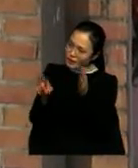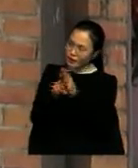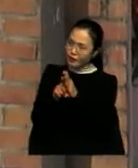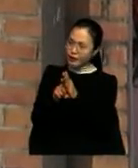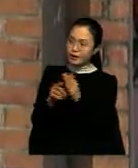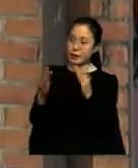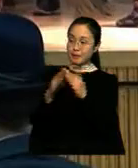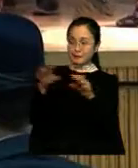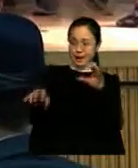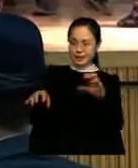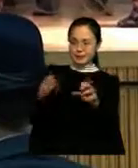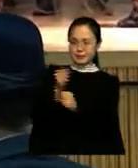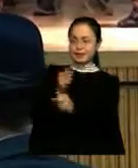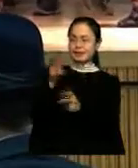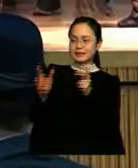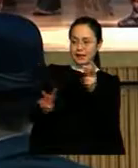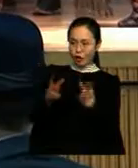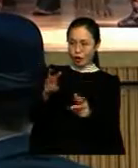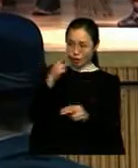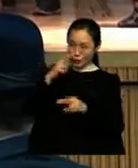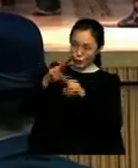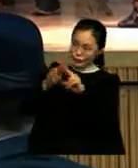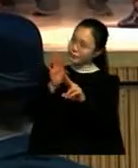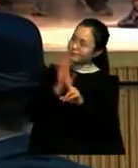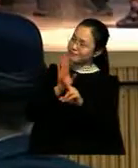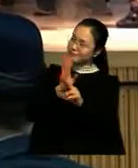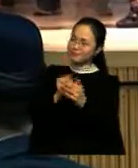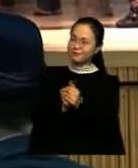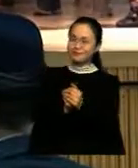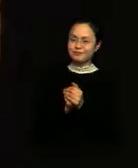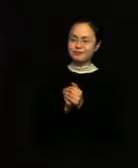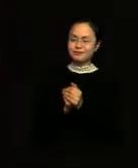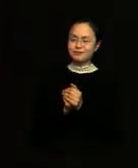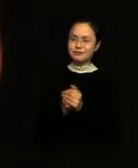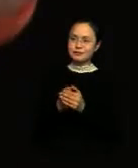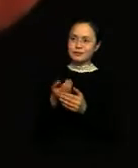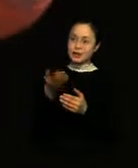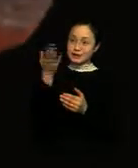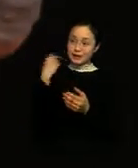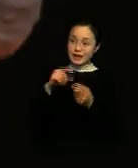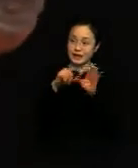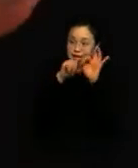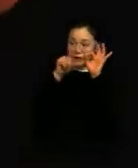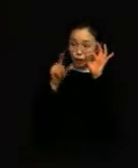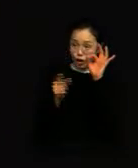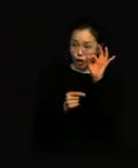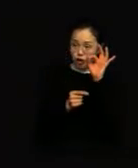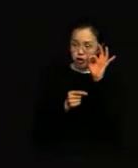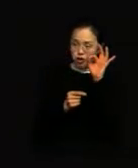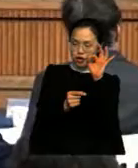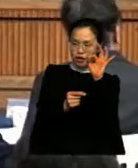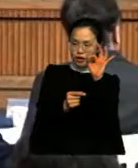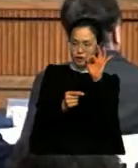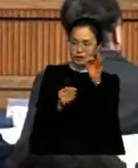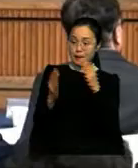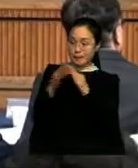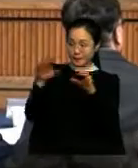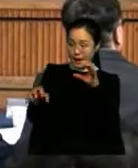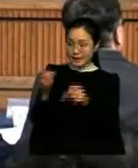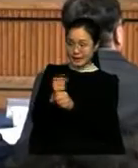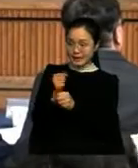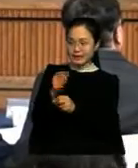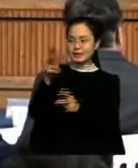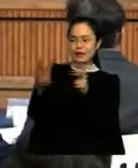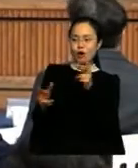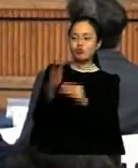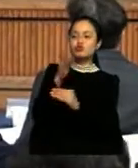사업에 가평군이 도전해 보는 것이 아니겠습니까? 자, 그런 와중에 지난 10월이었습니다. 희복 만들기의 중간 뭐